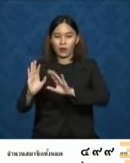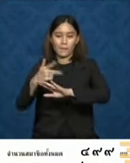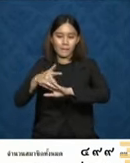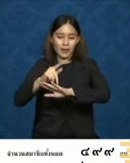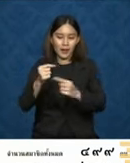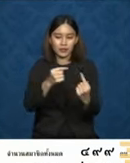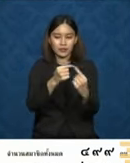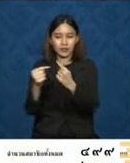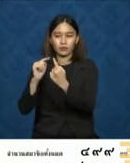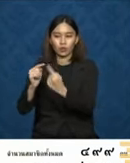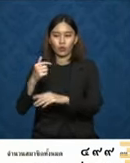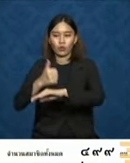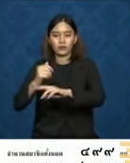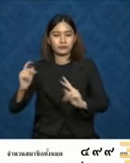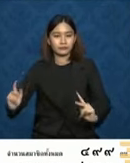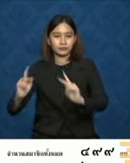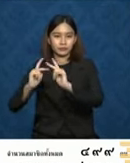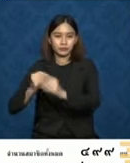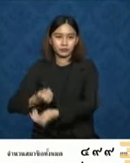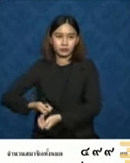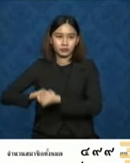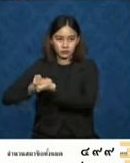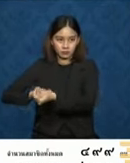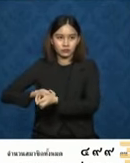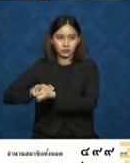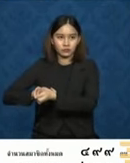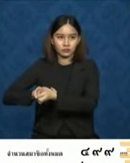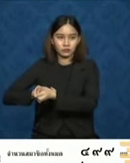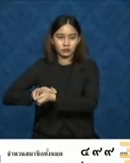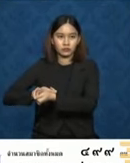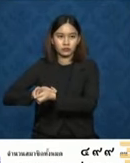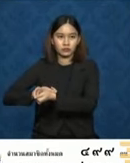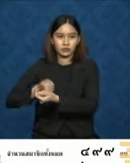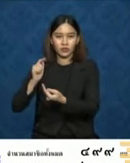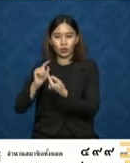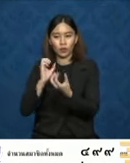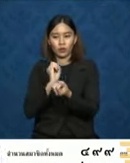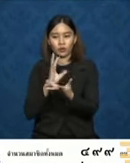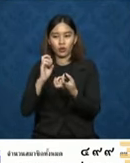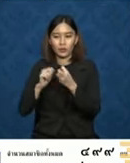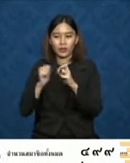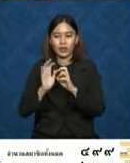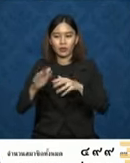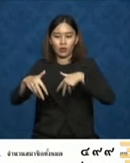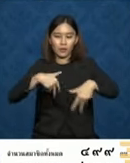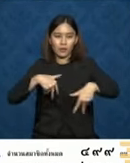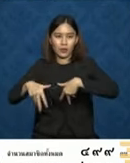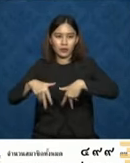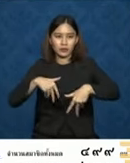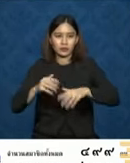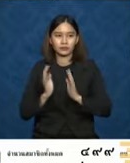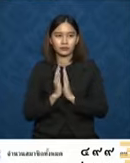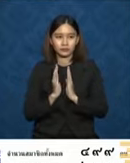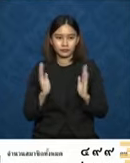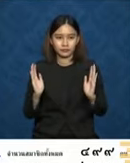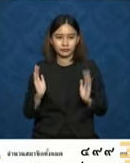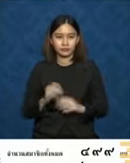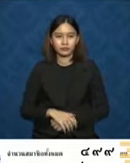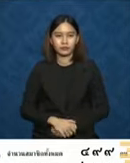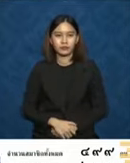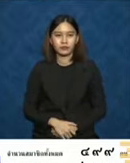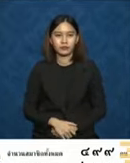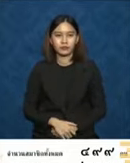ประธานไปยังรัฐมนตรีว่าการกระทรวงเกษตรและสหกรณ์นะคะถึงความเดือดร้อนของประชาชนในพื้นที่ค่ะขอบคุณท่านประธาน